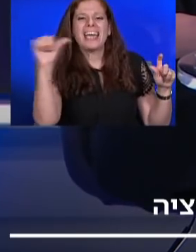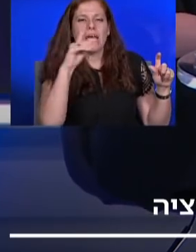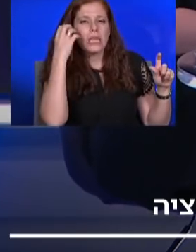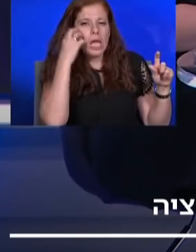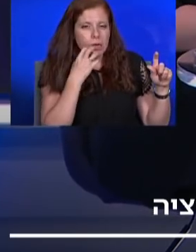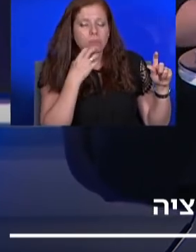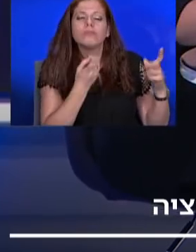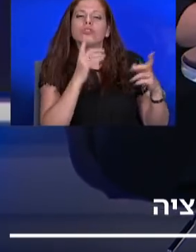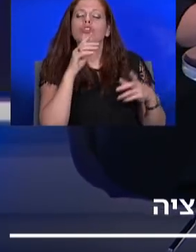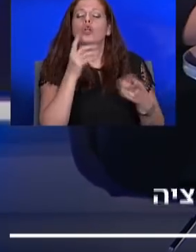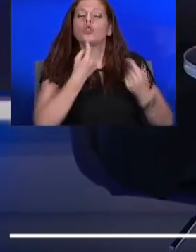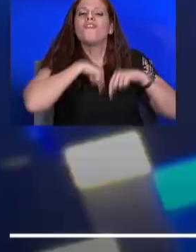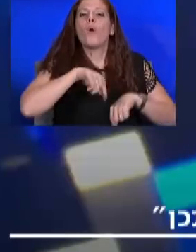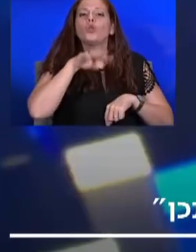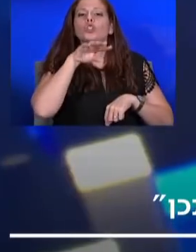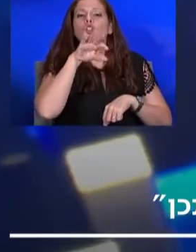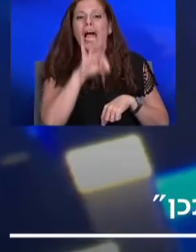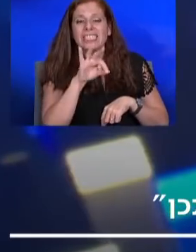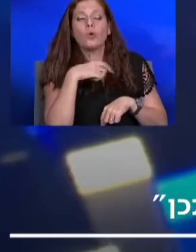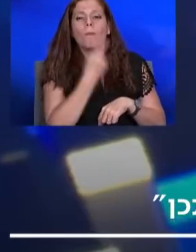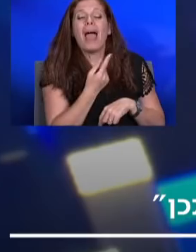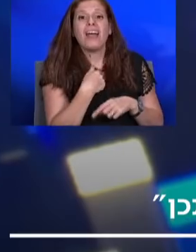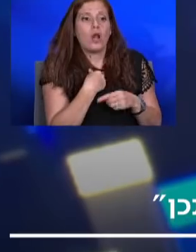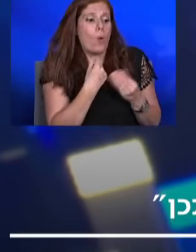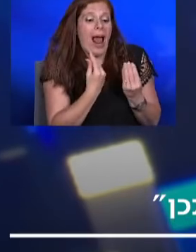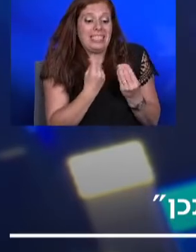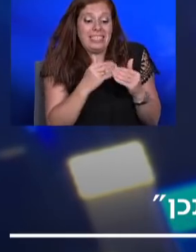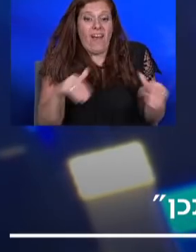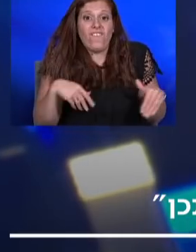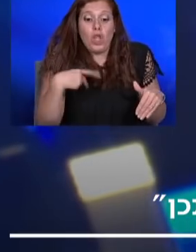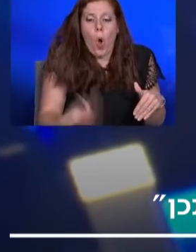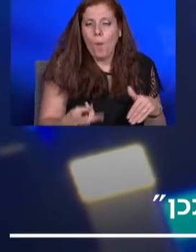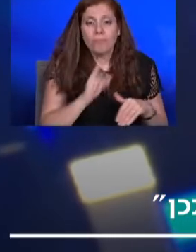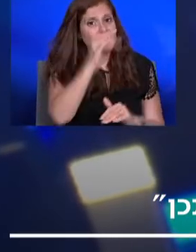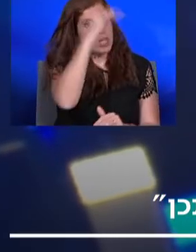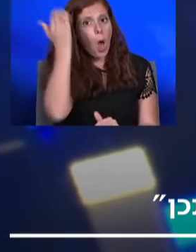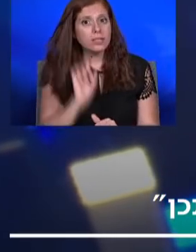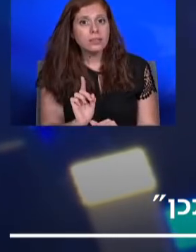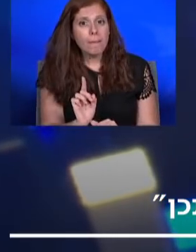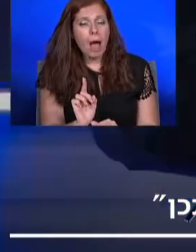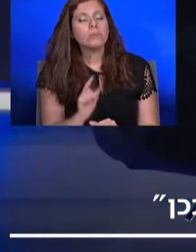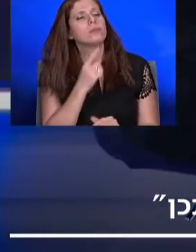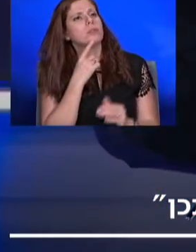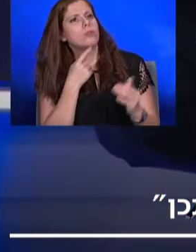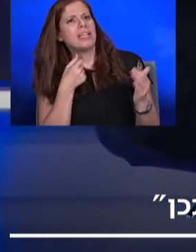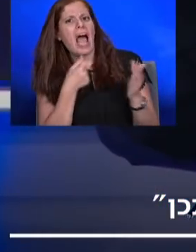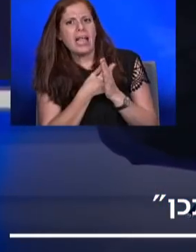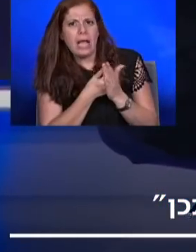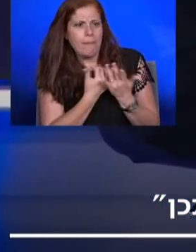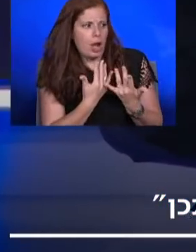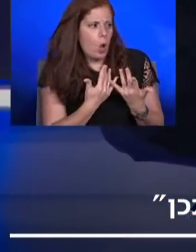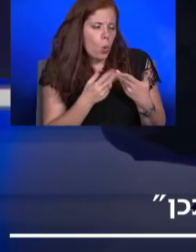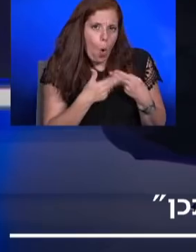הוא אומר, אנחנו על סף תהום, זאת לא הגזמה. כן. כלומר, עד כמה אנחנו קרובים באמת למפץ אדיר? אז אי אפשר